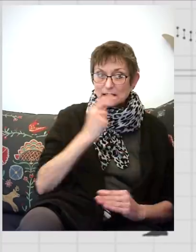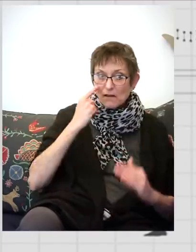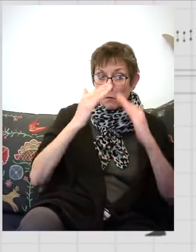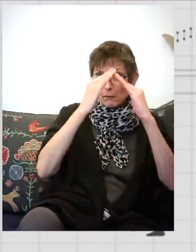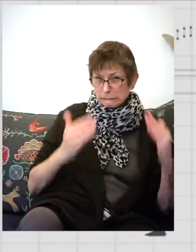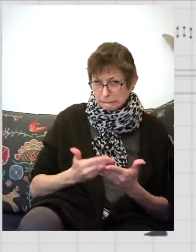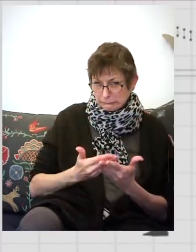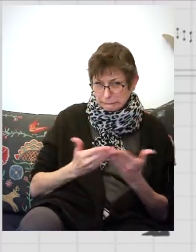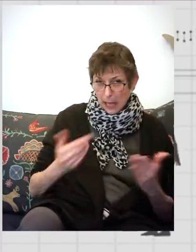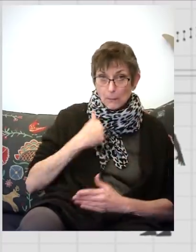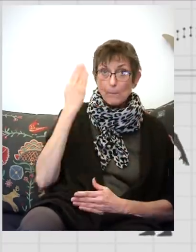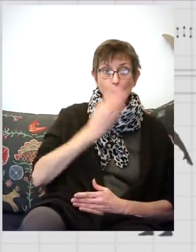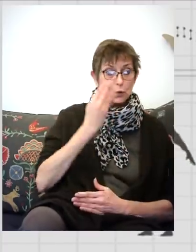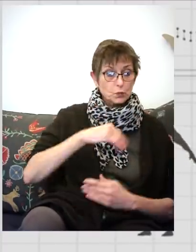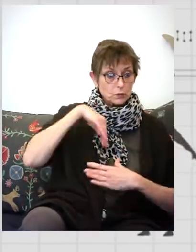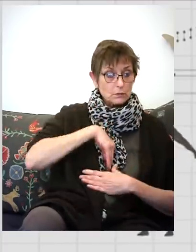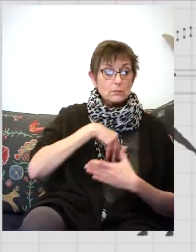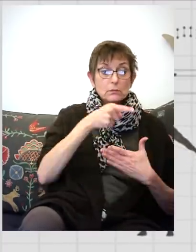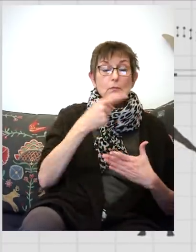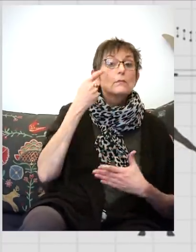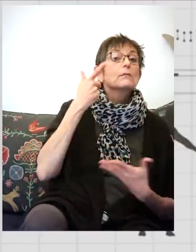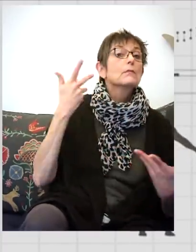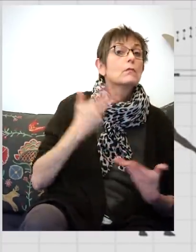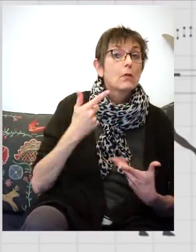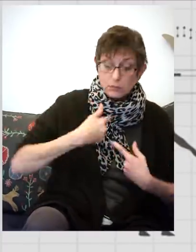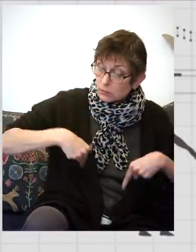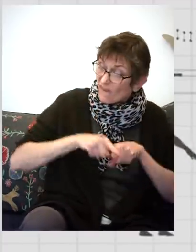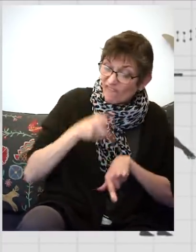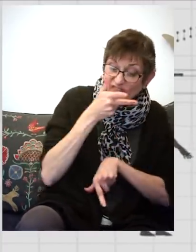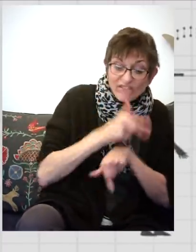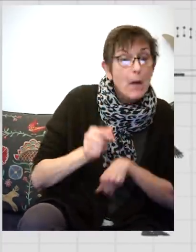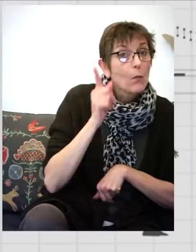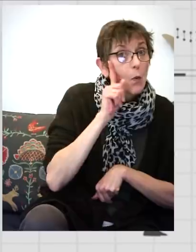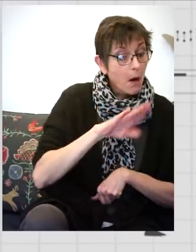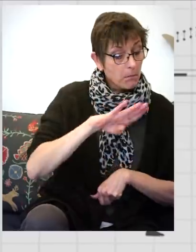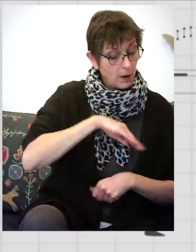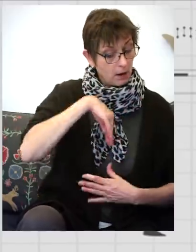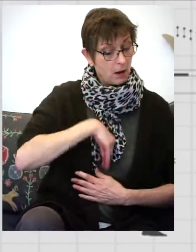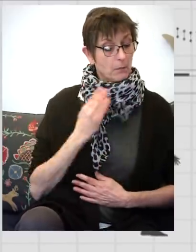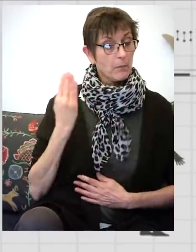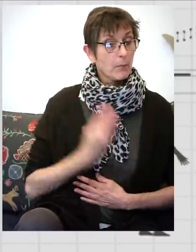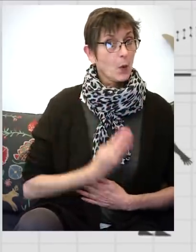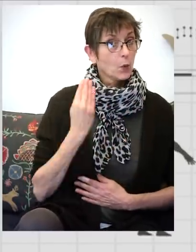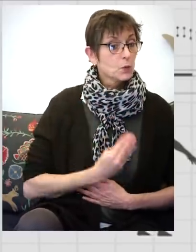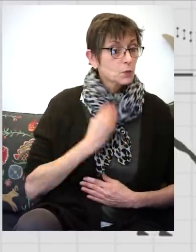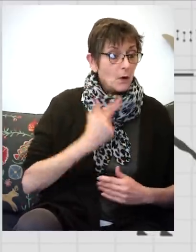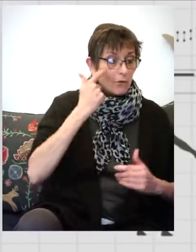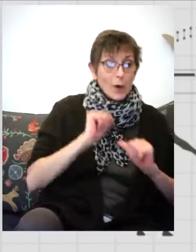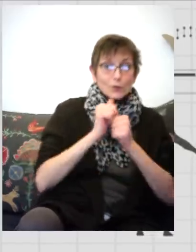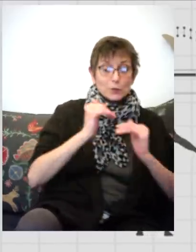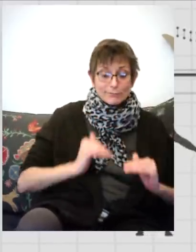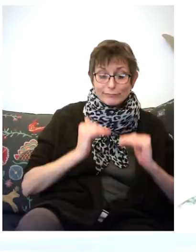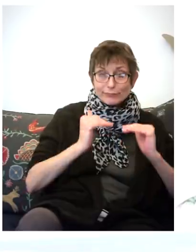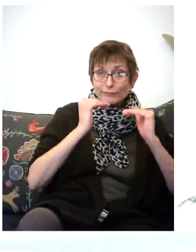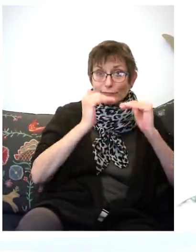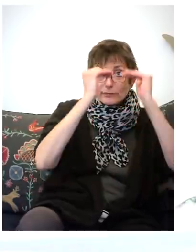cette pyramide basique des besoins créée logiquement par Maslow. Parce que n'oublions pas que tout ce qu'on fait nécessairement comble l'un des besoins qui est identifié sur la